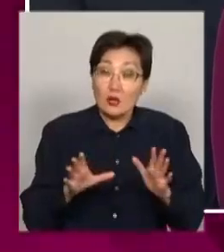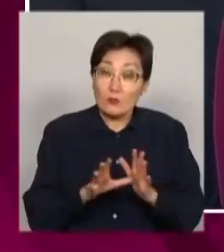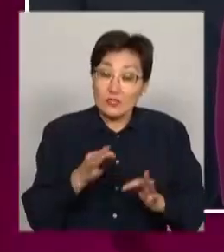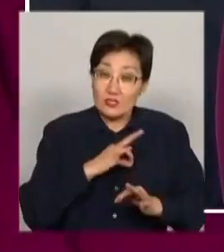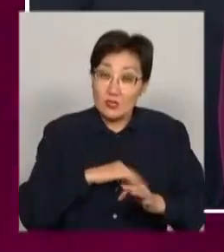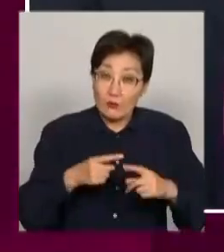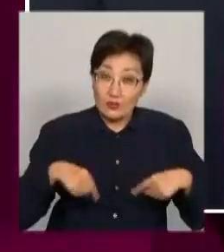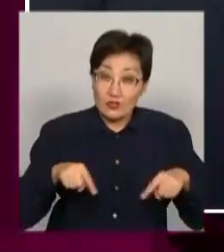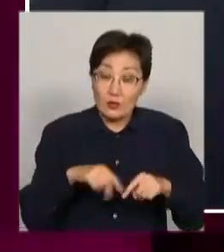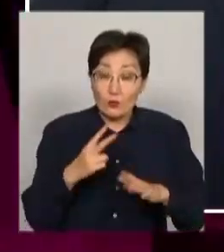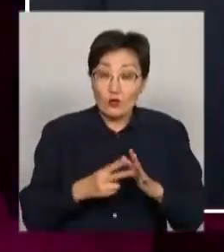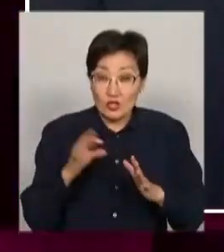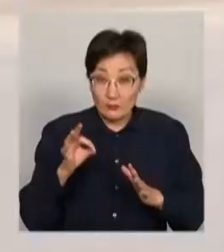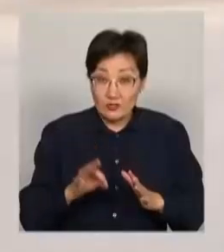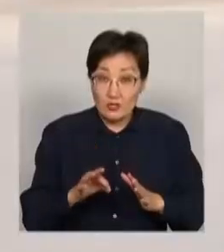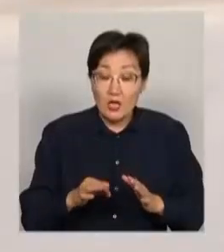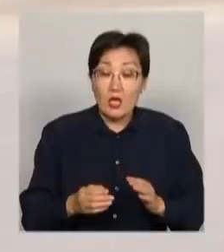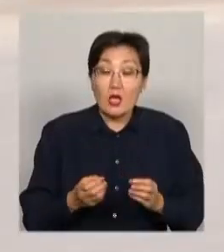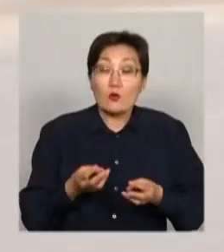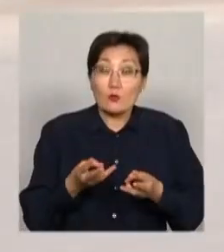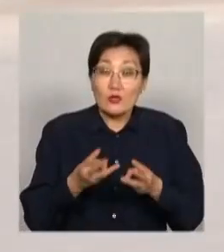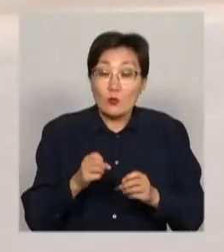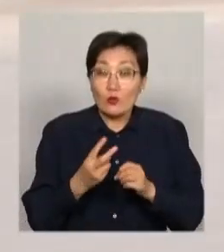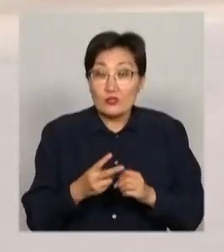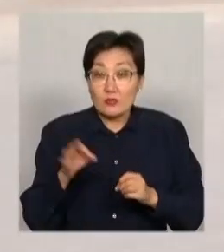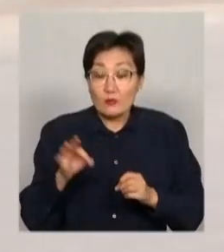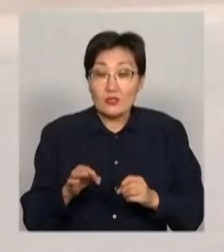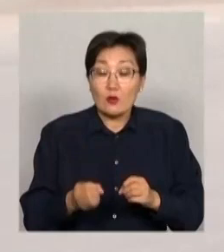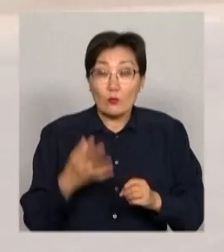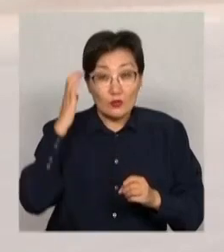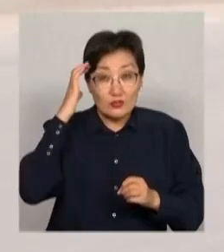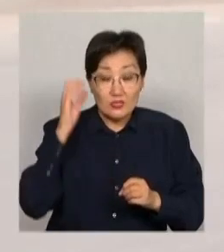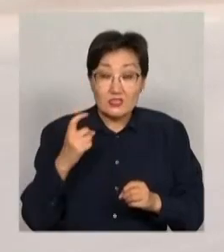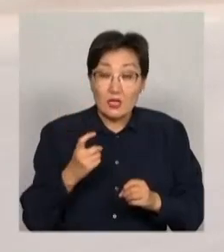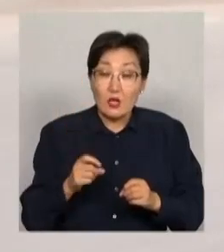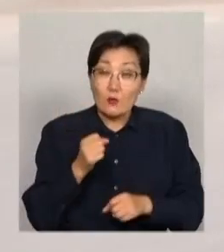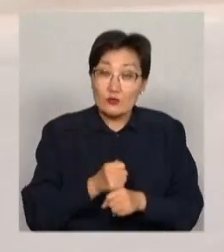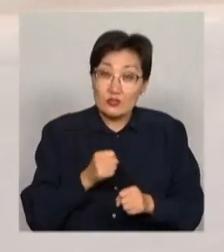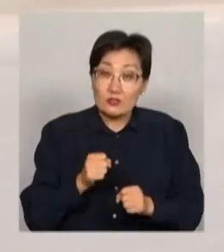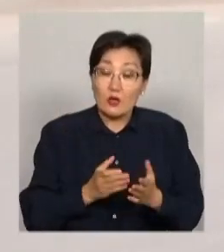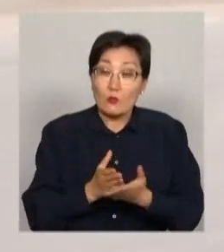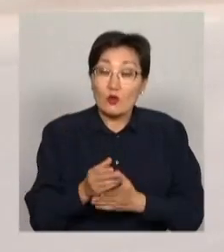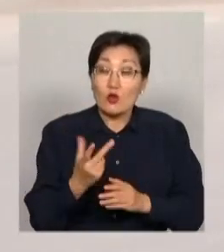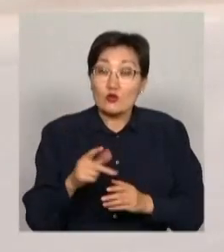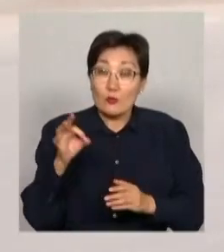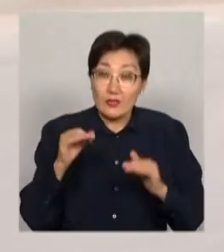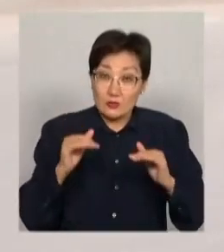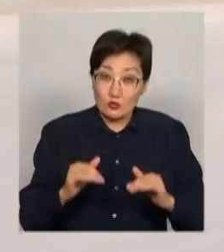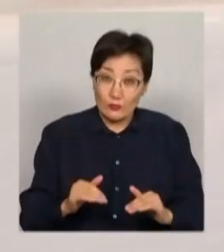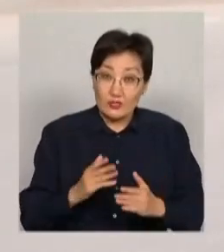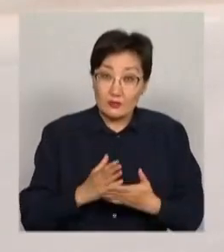пайдалану нысандарында 17%-ға, көмір саласында 12, мұнай химия, мұнай өңдеу саласында 3%-ға төмендеген